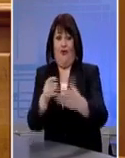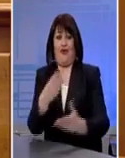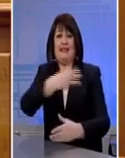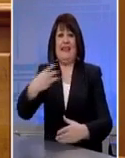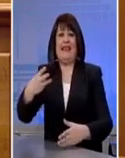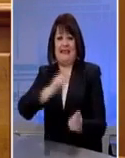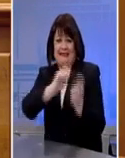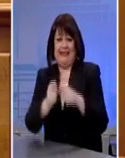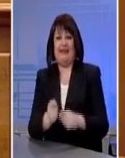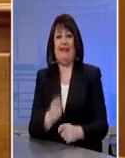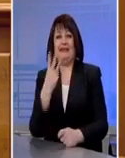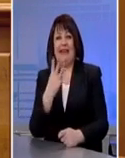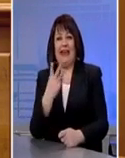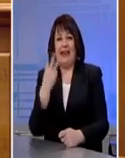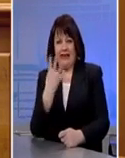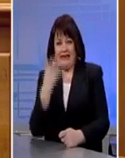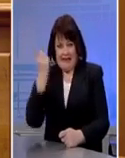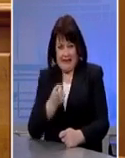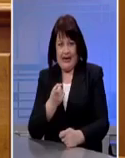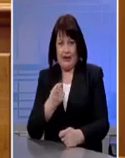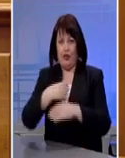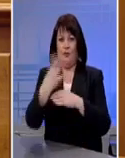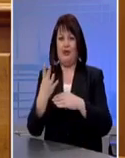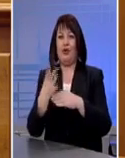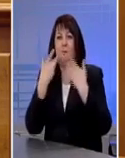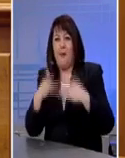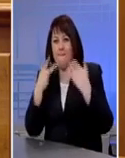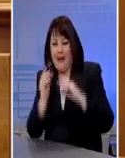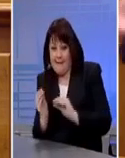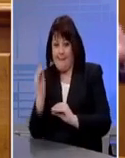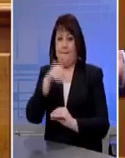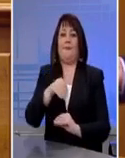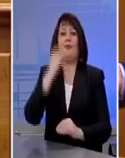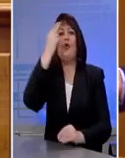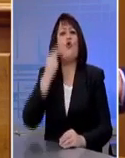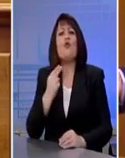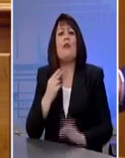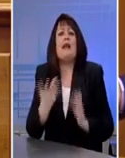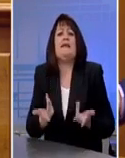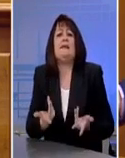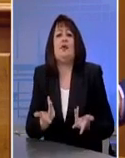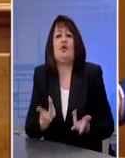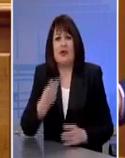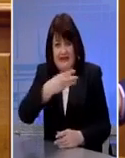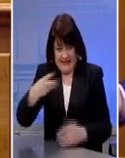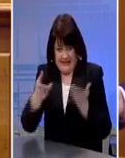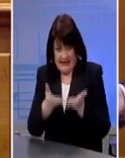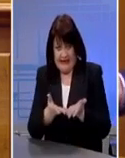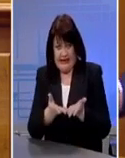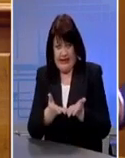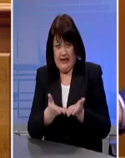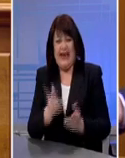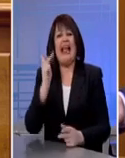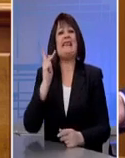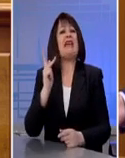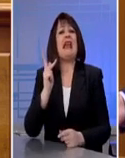ΠΑΣΟΚ έγινε 3-4. Μετεφέρθησαν εις εσάς. Πού ήταν ο Κουρουμπλής μέχρι τώρα στο ΣΥΡΙΖΑ ήταν? Η